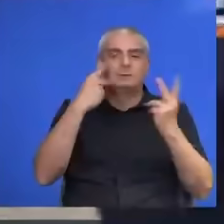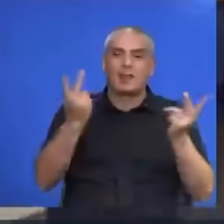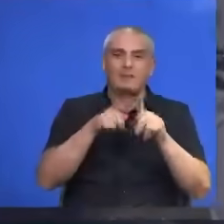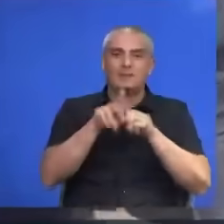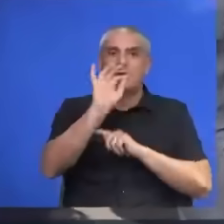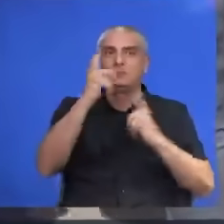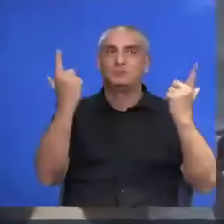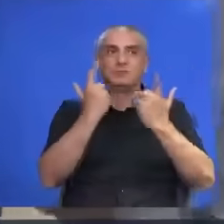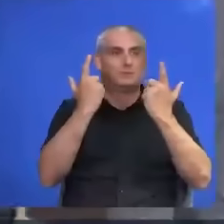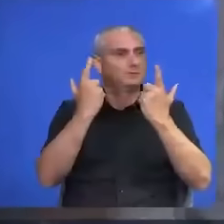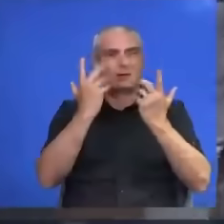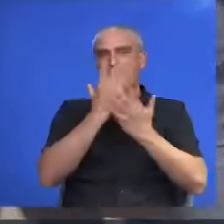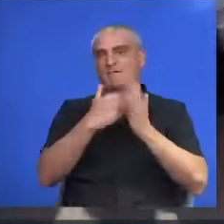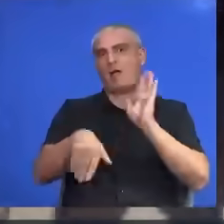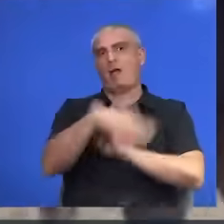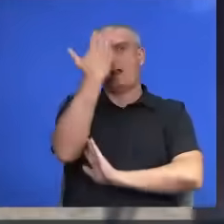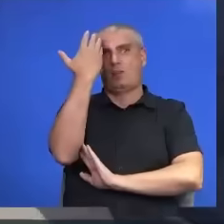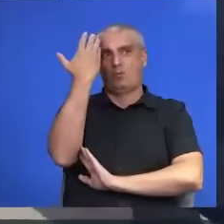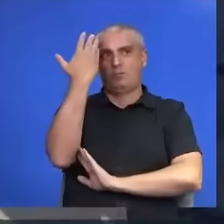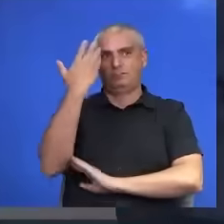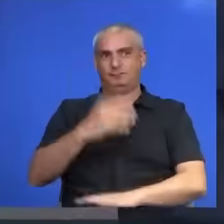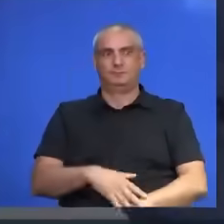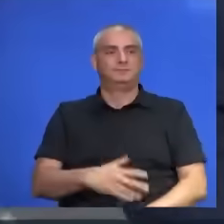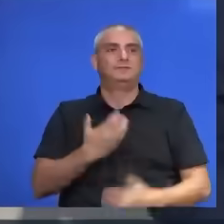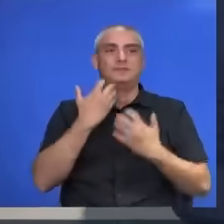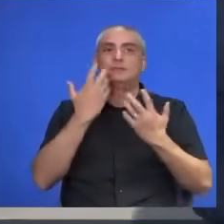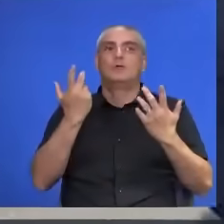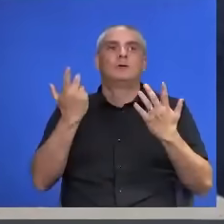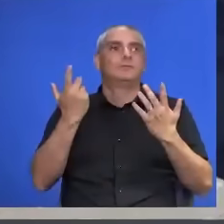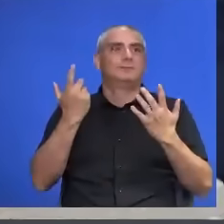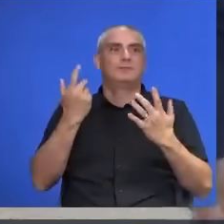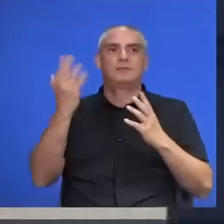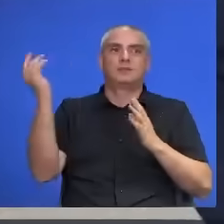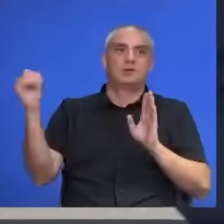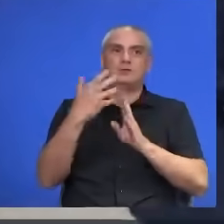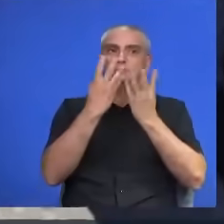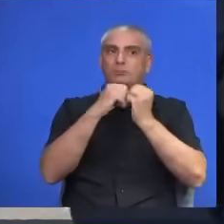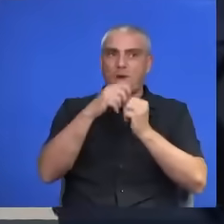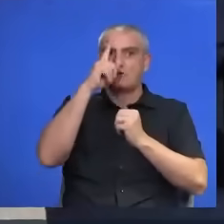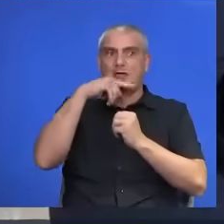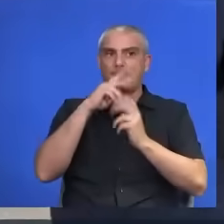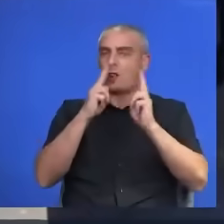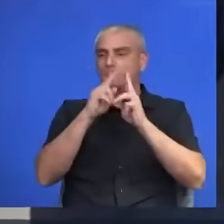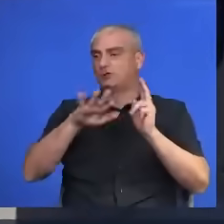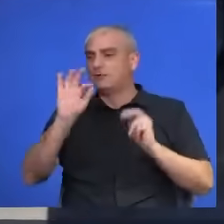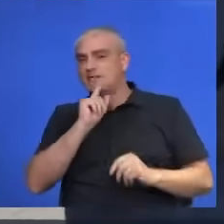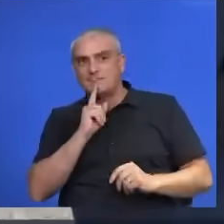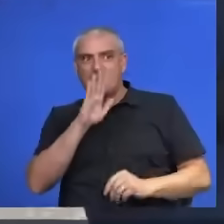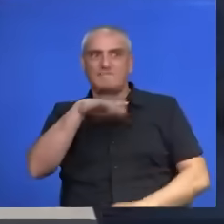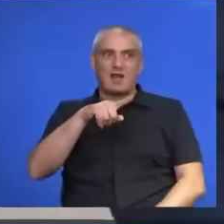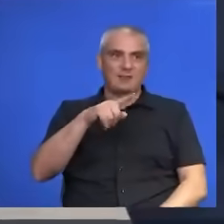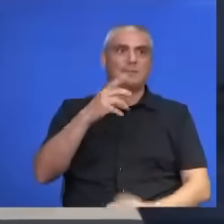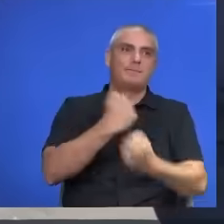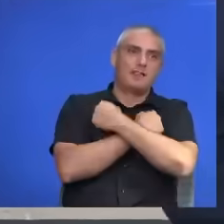כבר לא נמצאים כאן. סיפורים שקורים כל רגע. יוצאים ממשפחות והאבא שלו פגש את האמא והילד והם מתחבקים ובוכים,